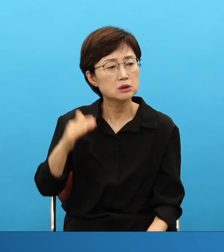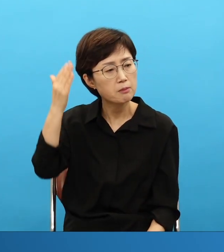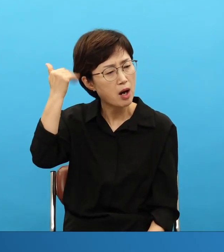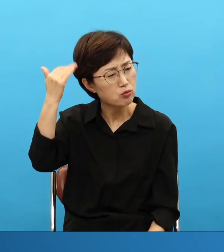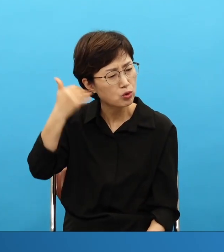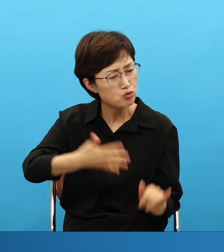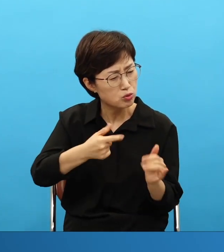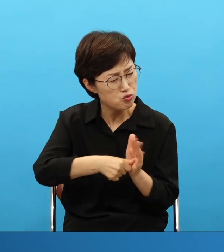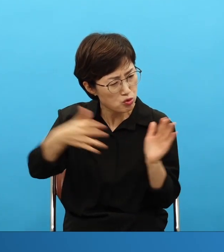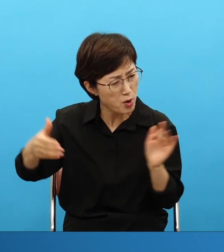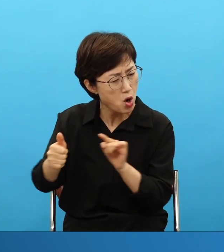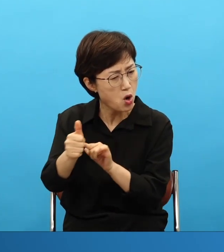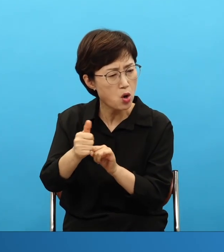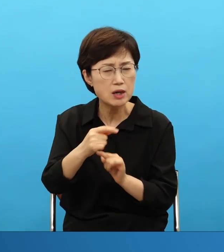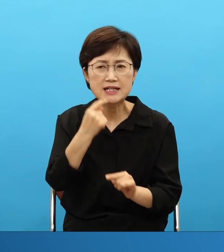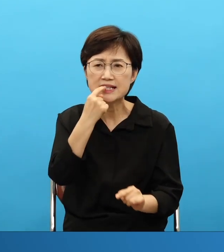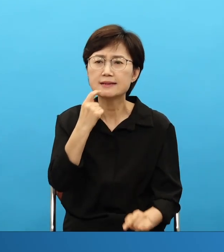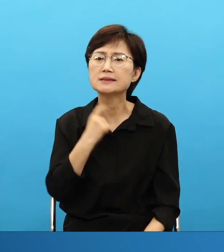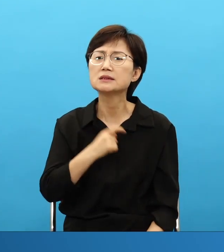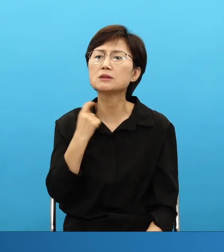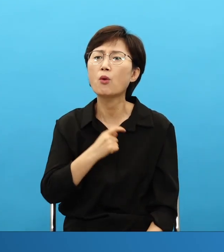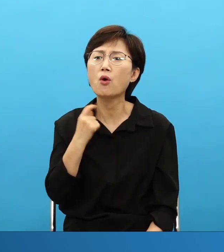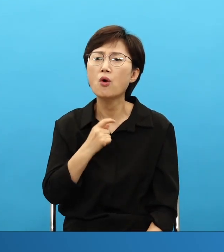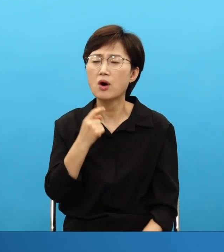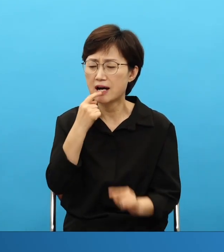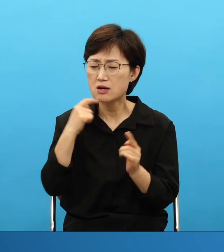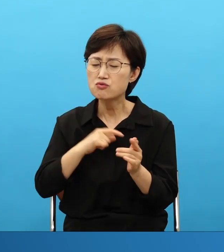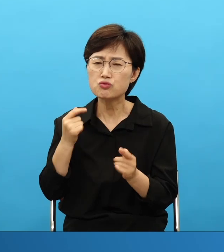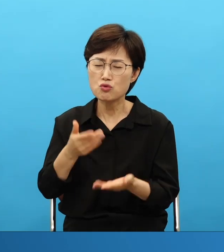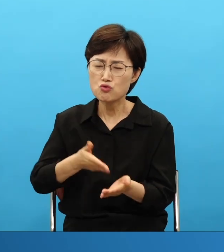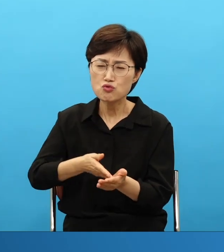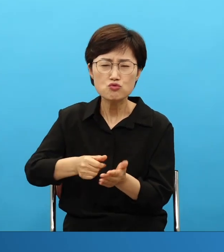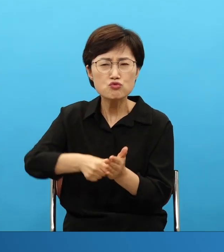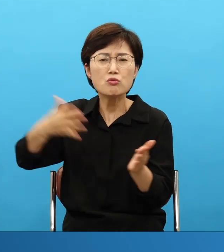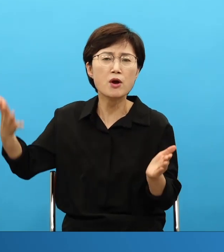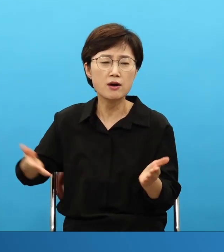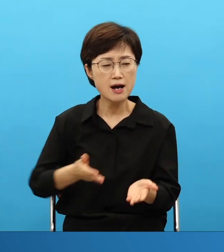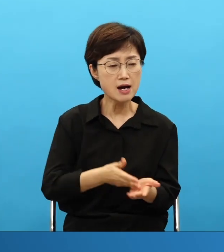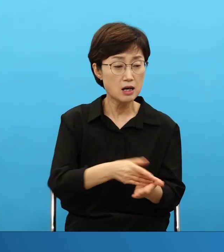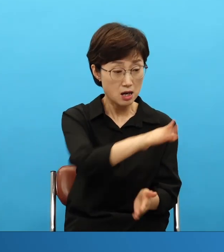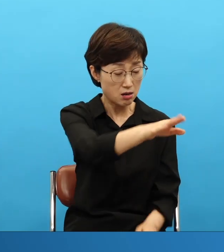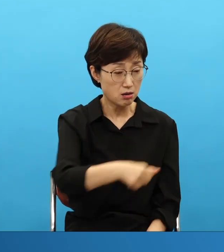이강요 아 자식 생각하지마 당신고 놀다 가야